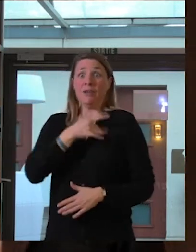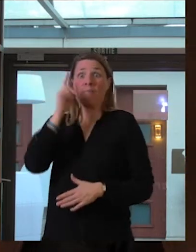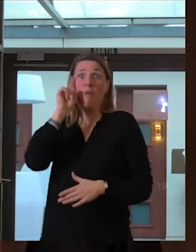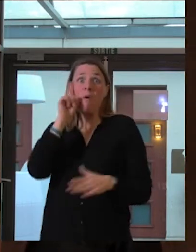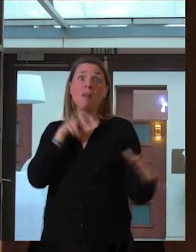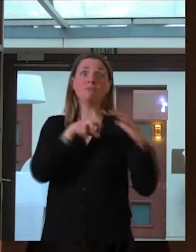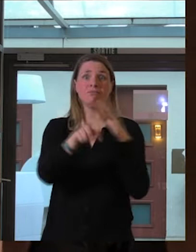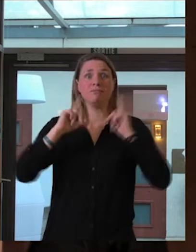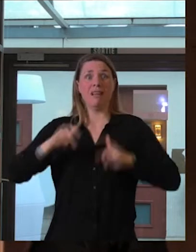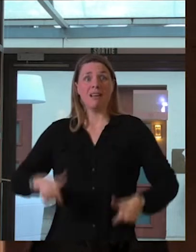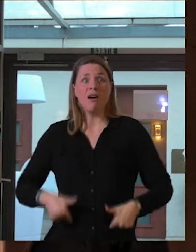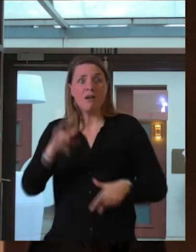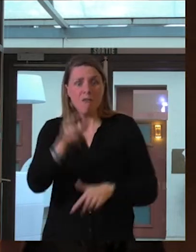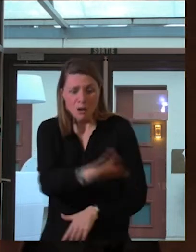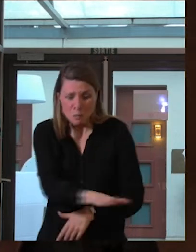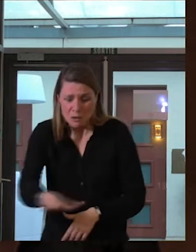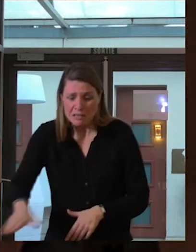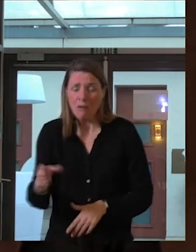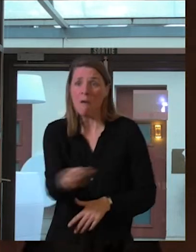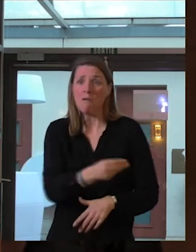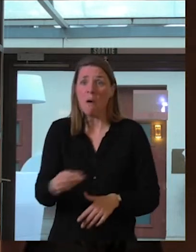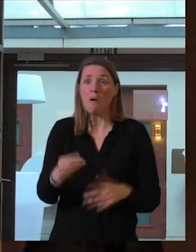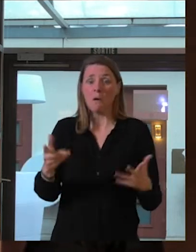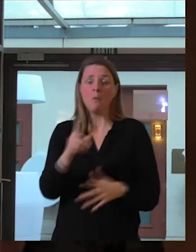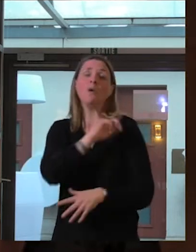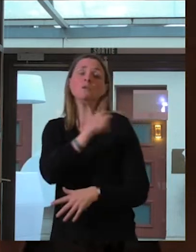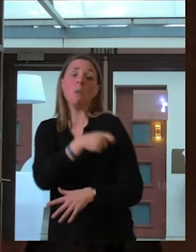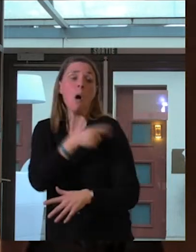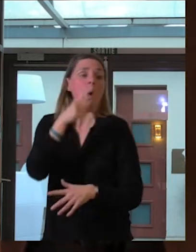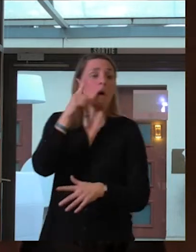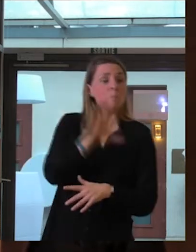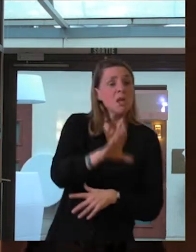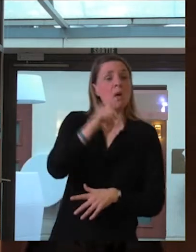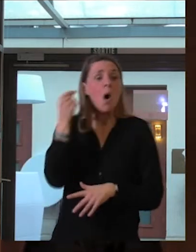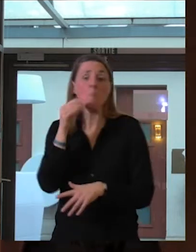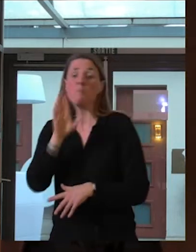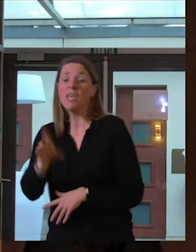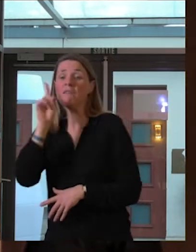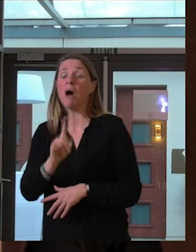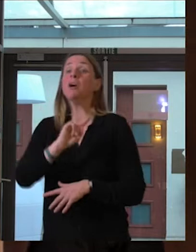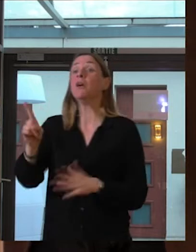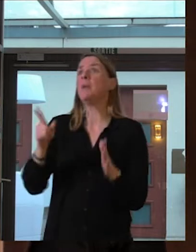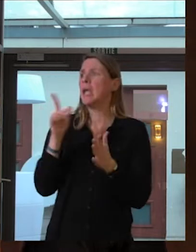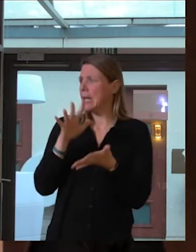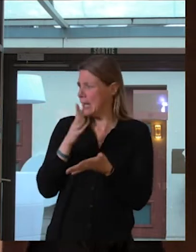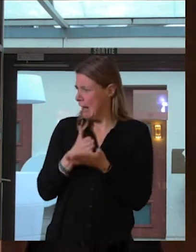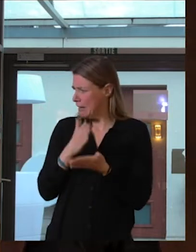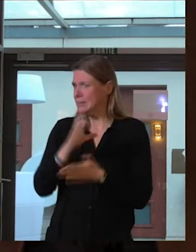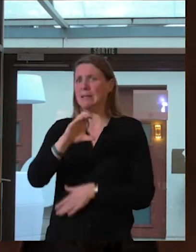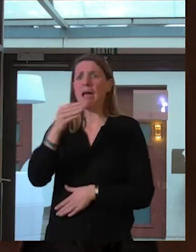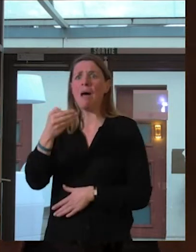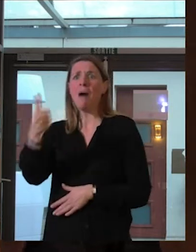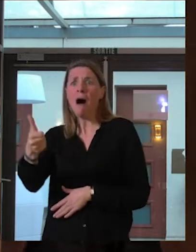voyait pas d'a priori dans les tout petits, mais ils ne voyaient pas de sport homme ou de sport femme. Puis dès qu'on arrivait au CM1, c'était plus du